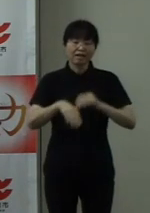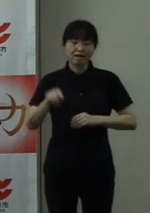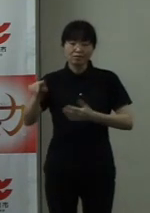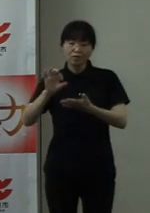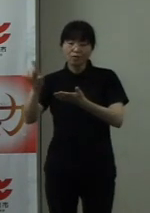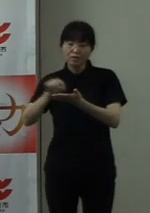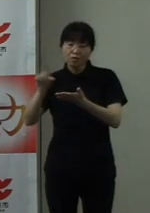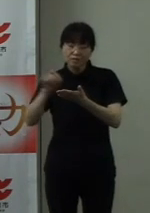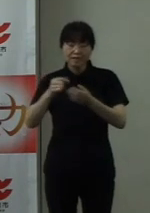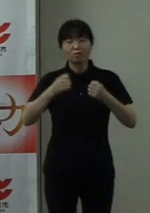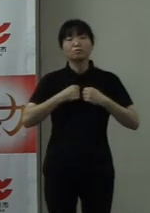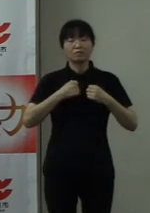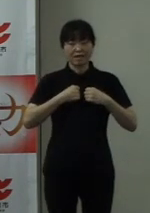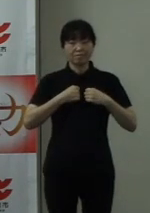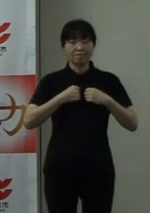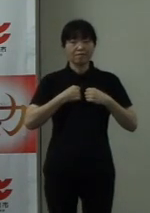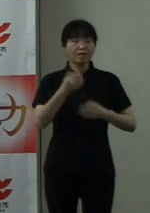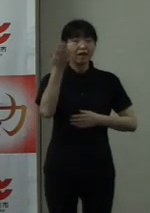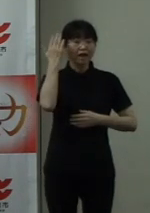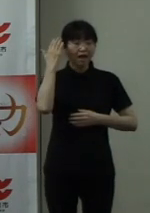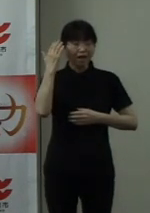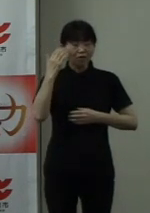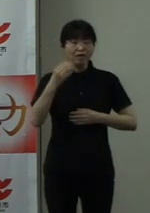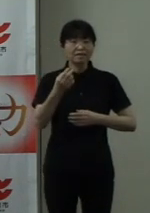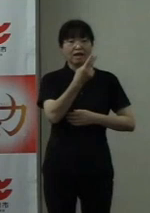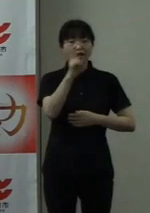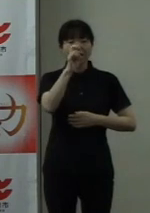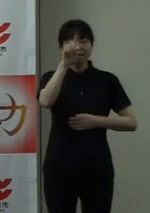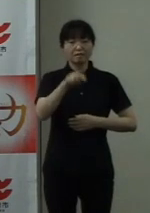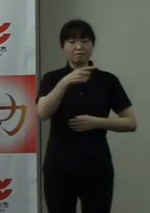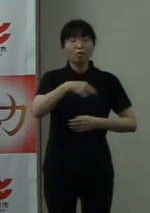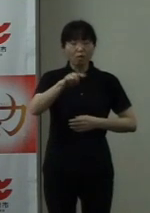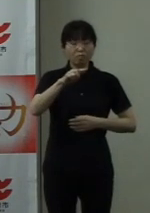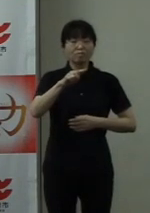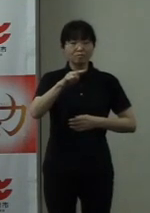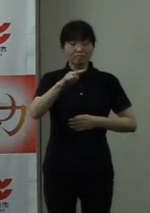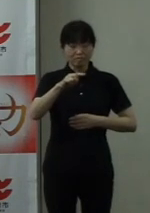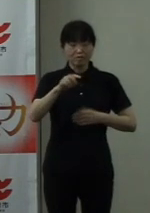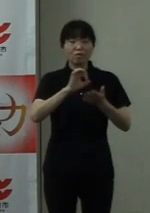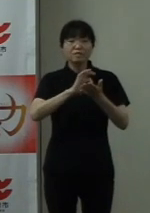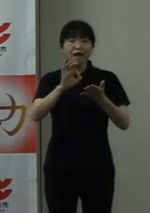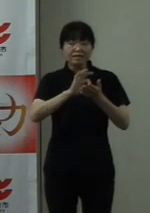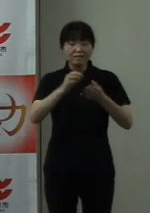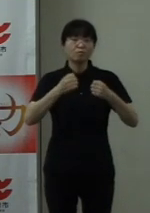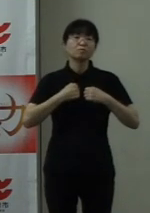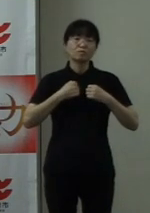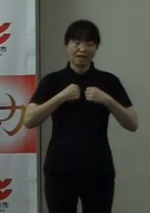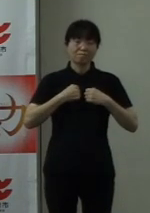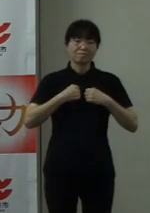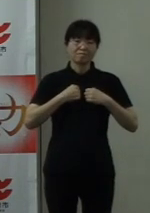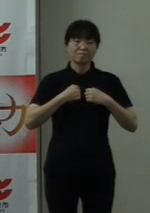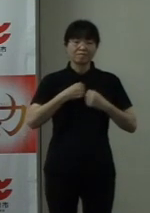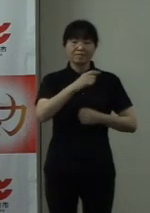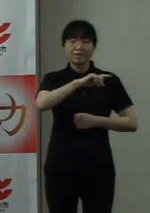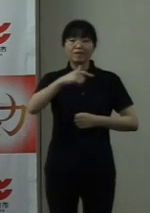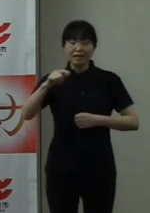るいは、先般、ドローンの関係で協定を結んだ関係でドローンのちょっと、実践的な、訓練とかですね、そういったちょっ